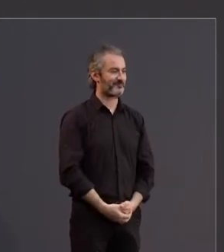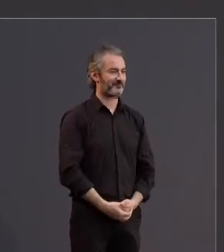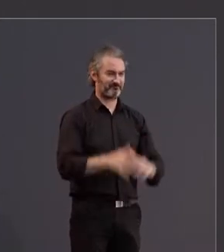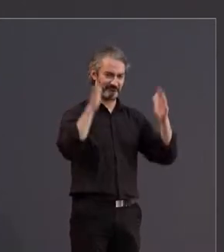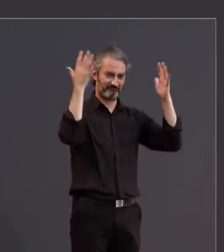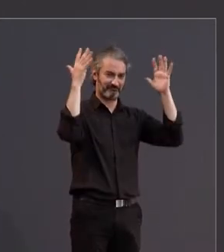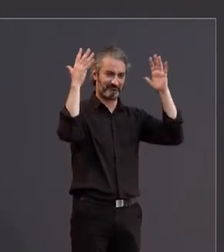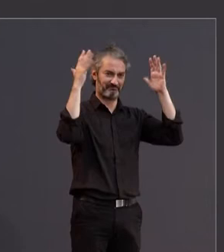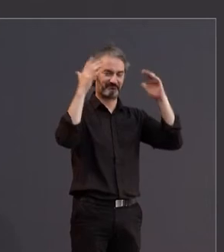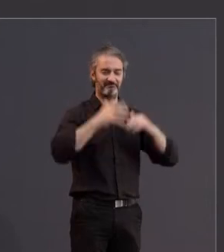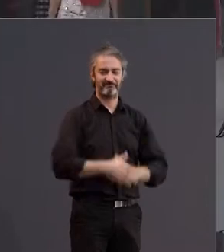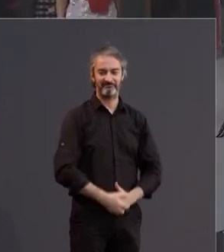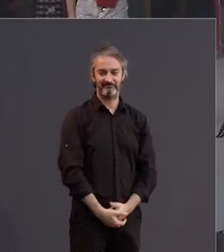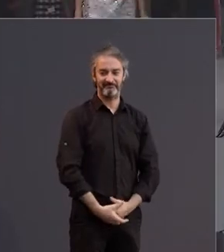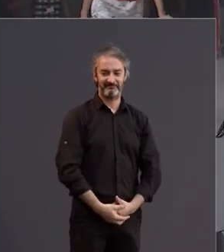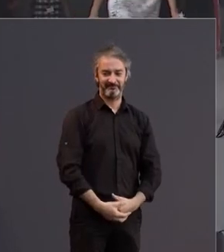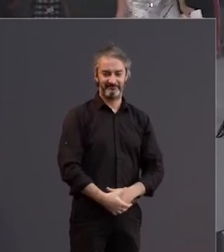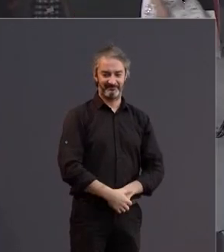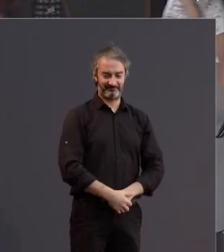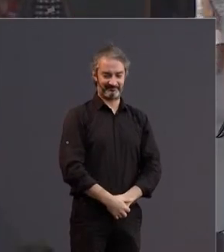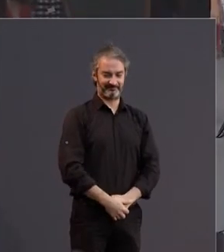La Lídia Arroyo Purroy.